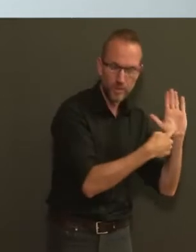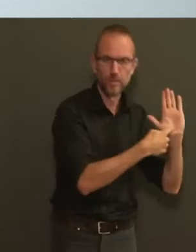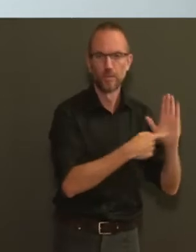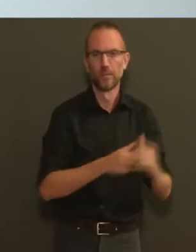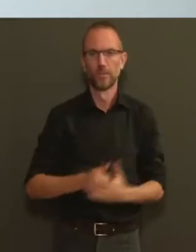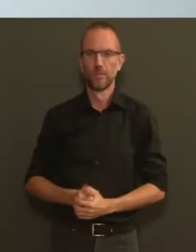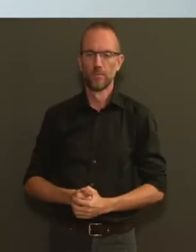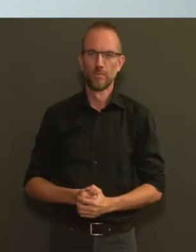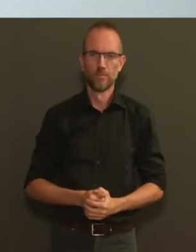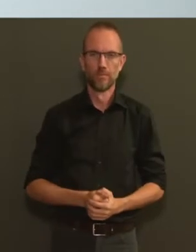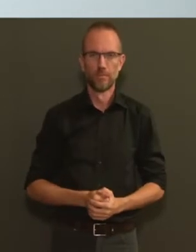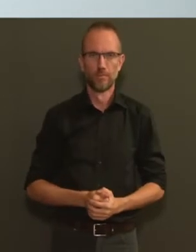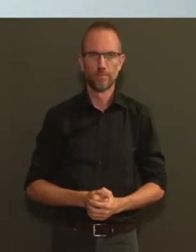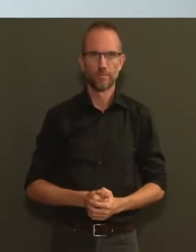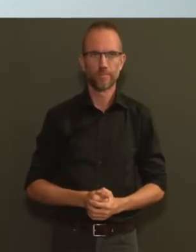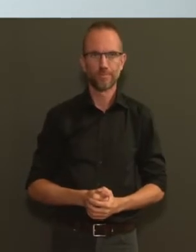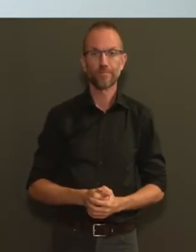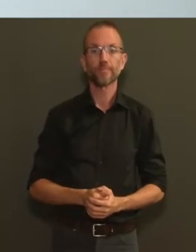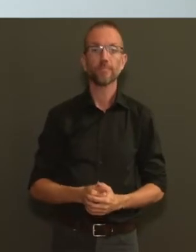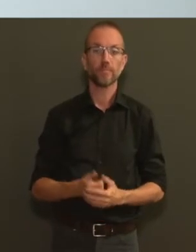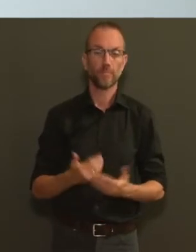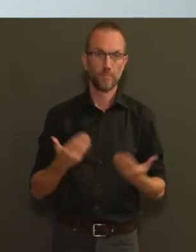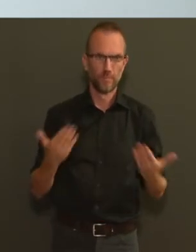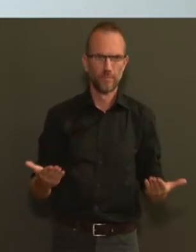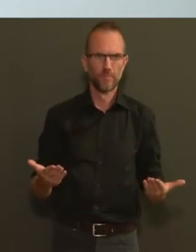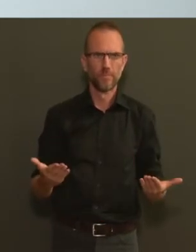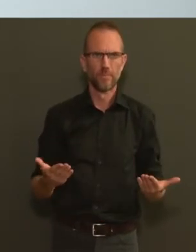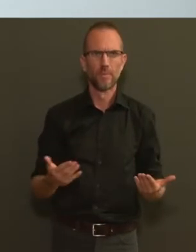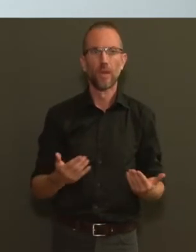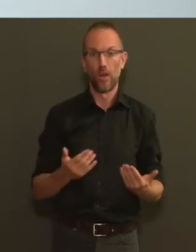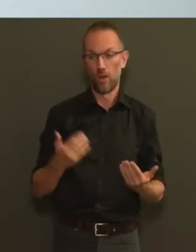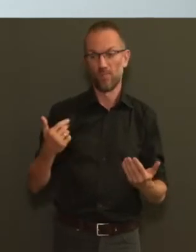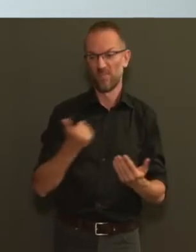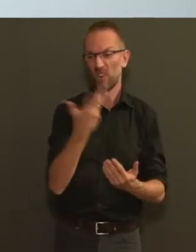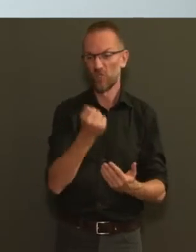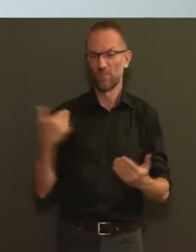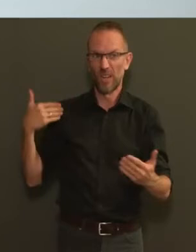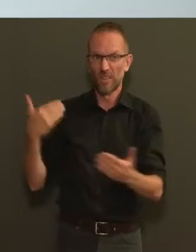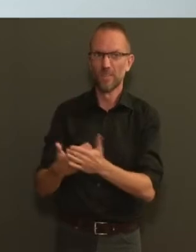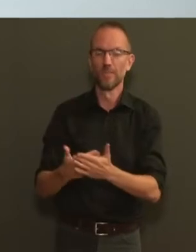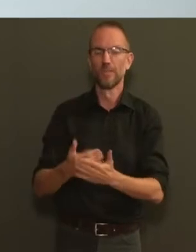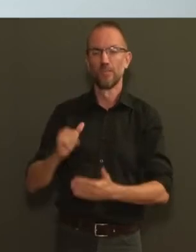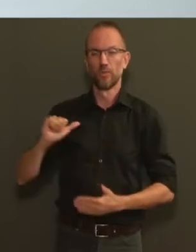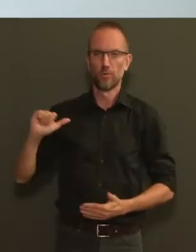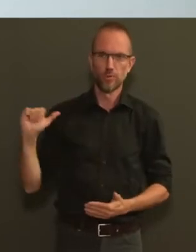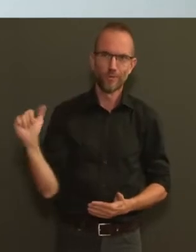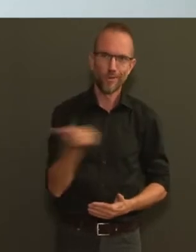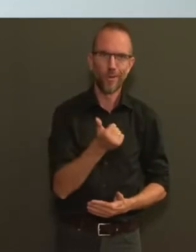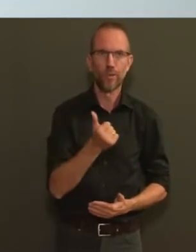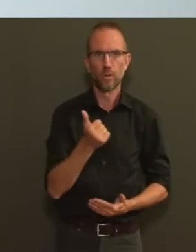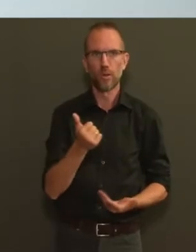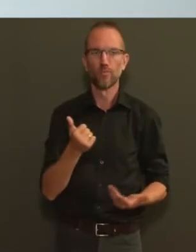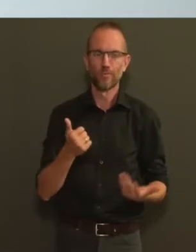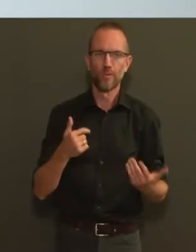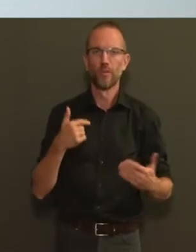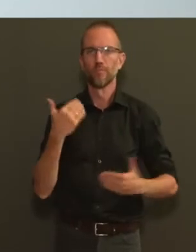Vous avez, à juste titre, durant les dernières semaines, été particulièrement efficace en récoltant des